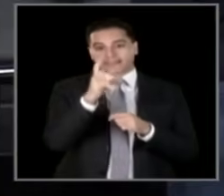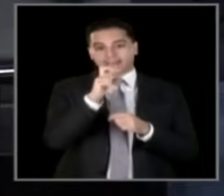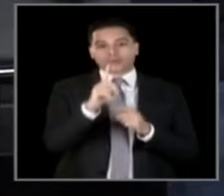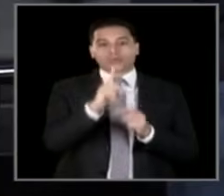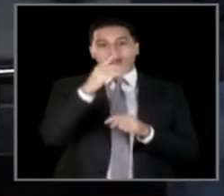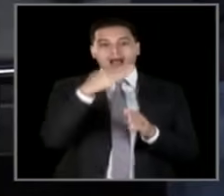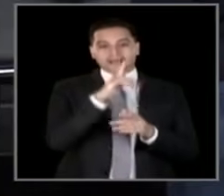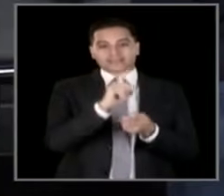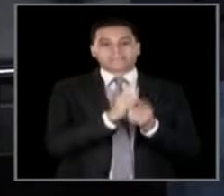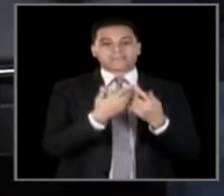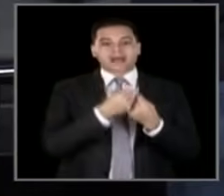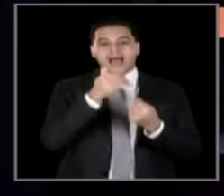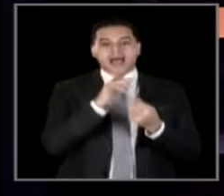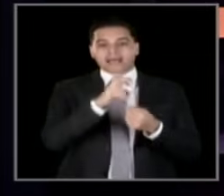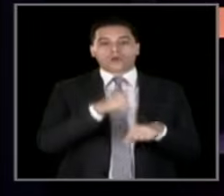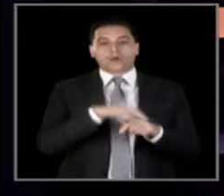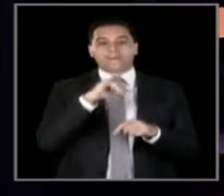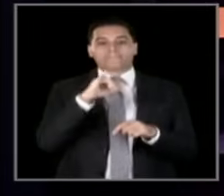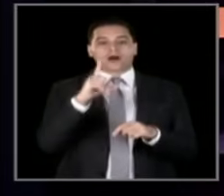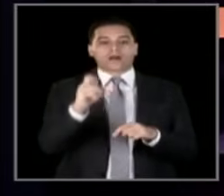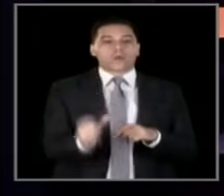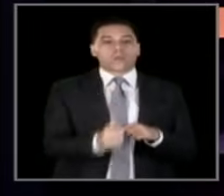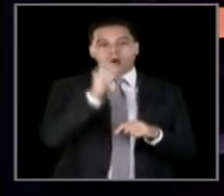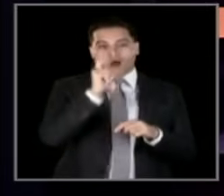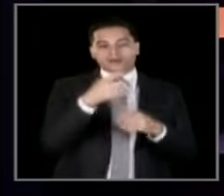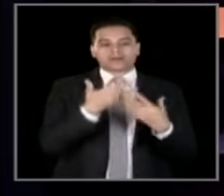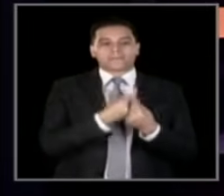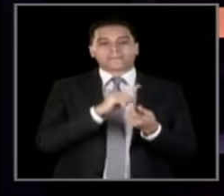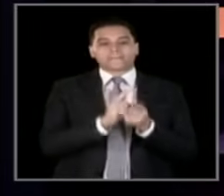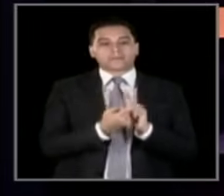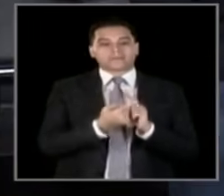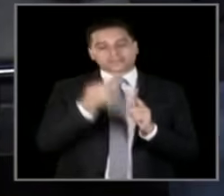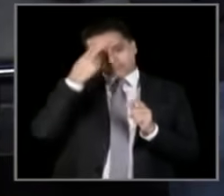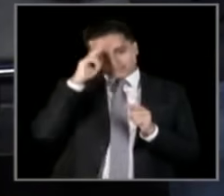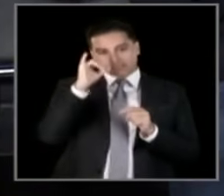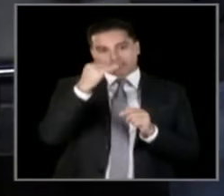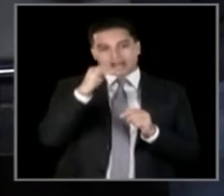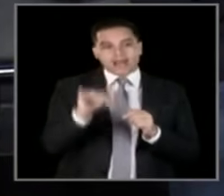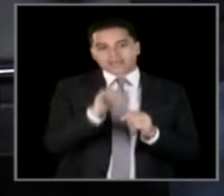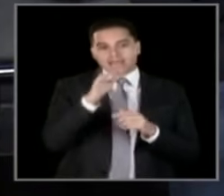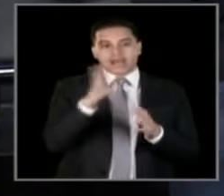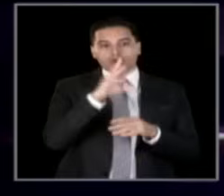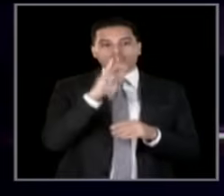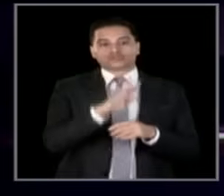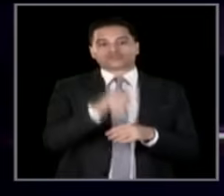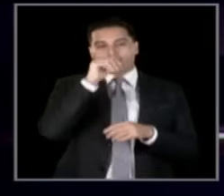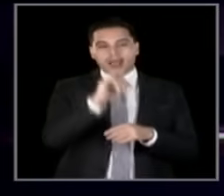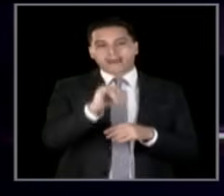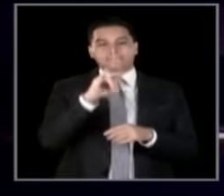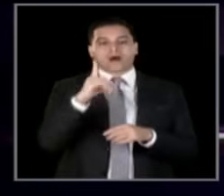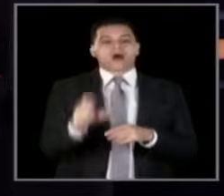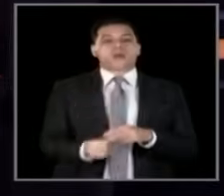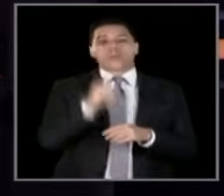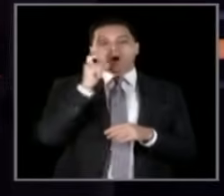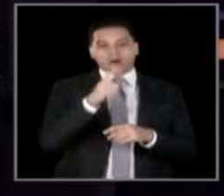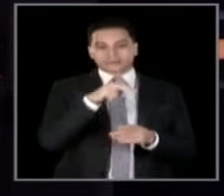مكان آية النحال، ومروان توسن نزل مكان يحيى هشام. ازيك يا